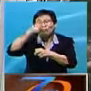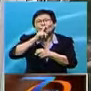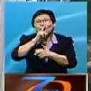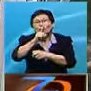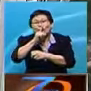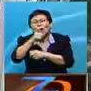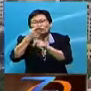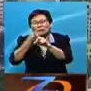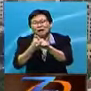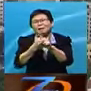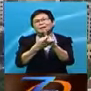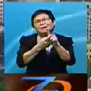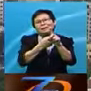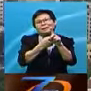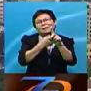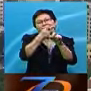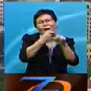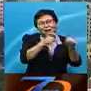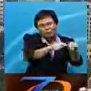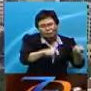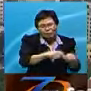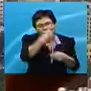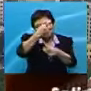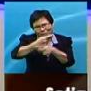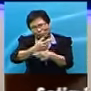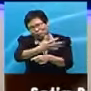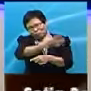sahih daripada sumber yang betul.